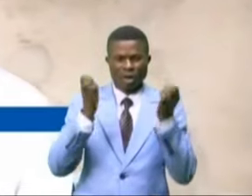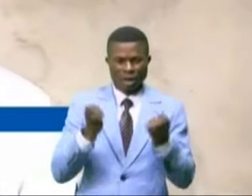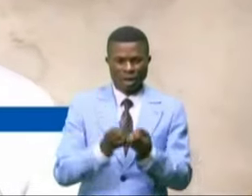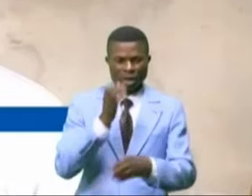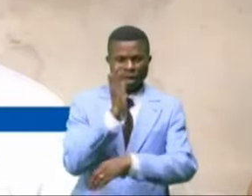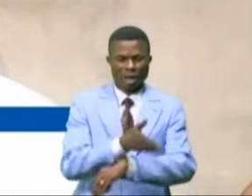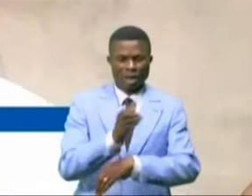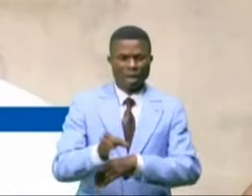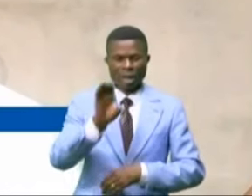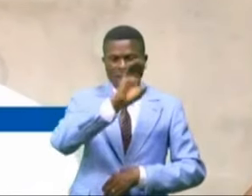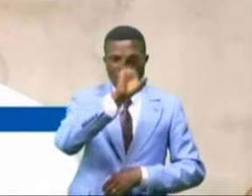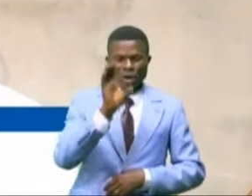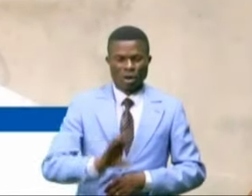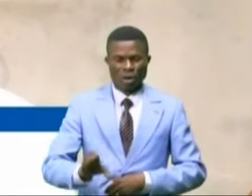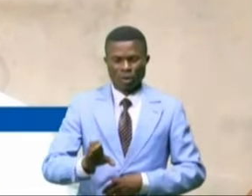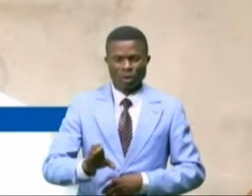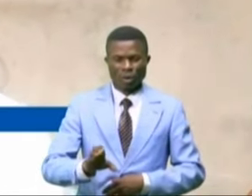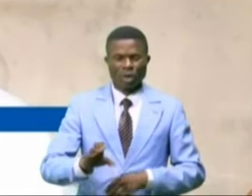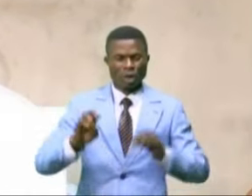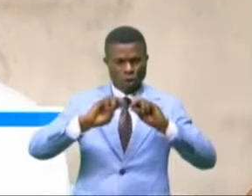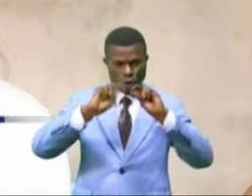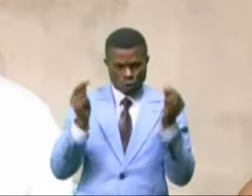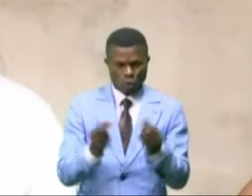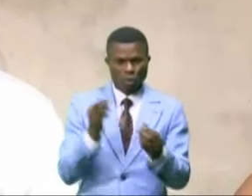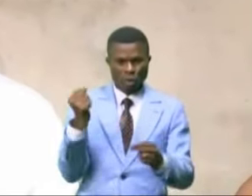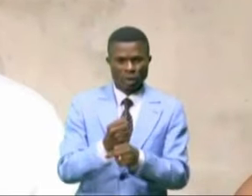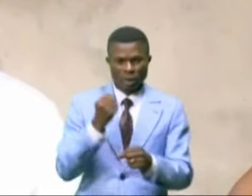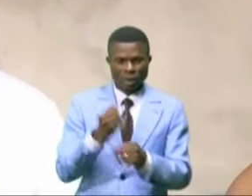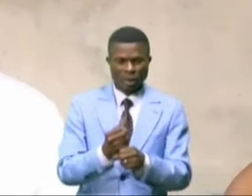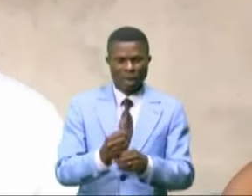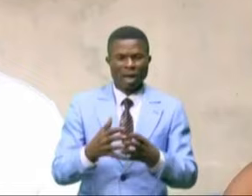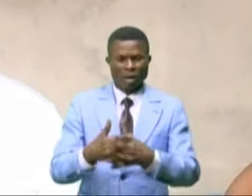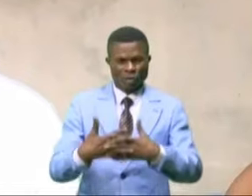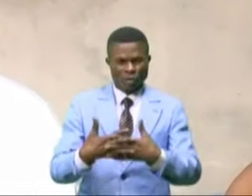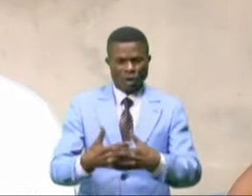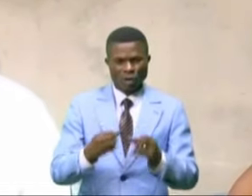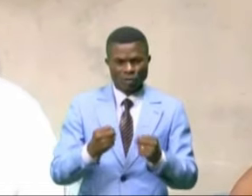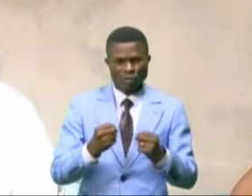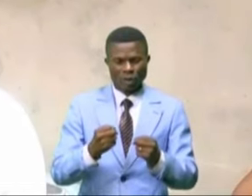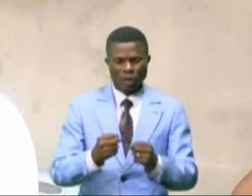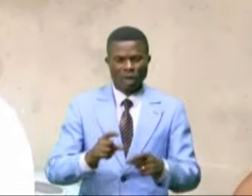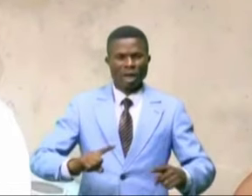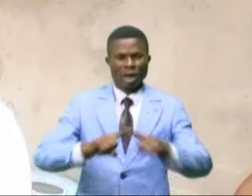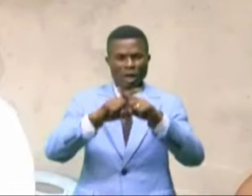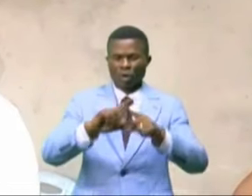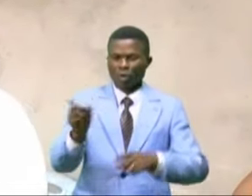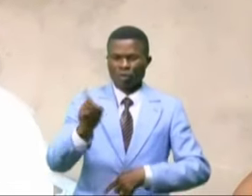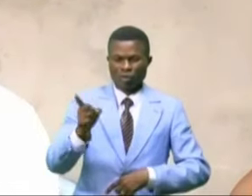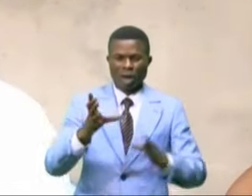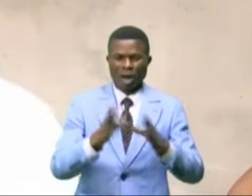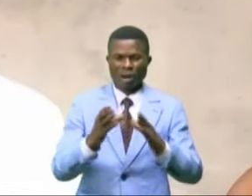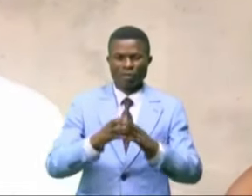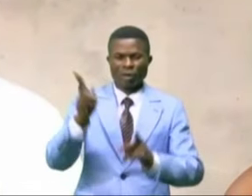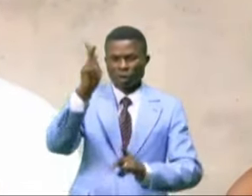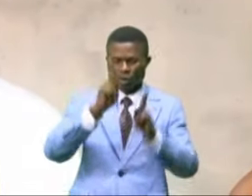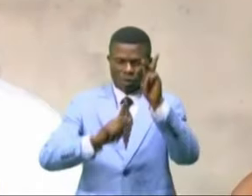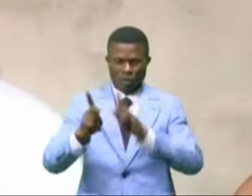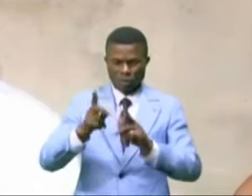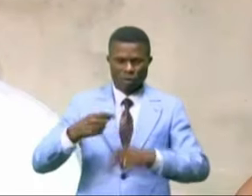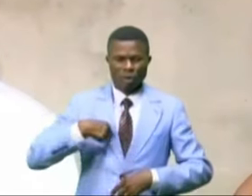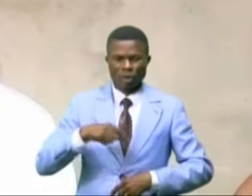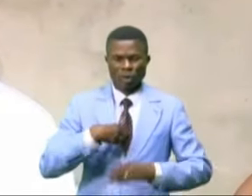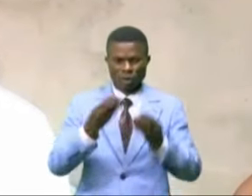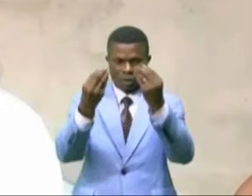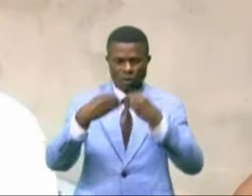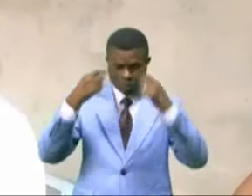conseillers municipaux. Prions que cette équipe puisse travailler main dans la main, qu'il n'y ait pas de conflits ensemble avec la population pour qu'ils nous apportent